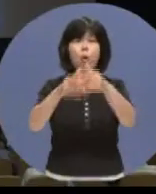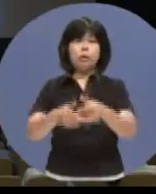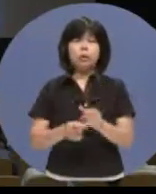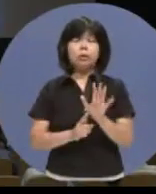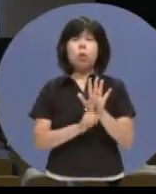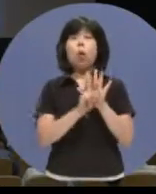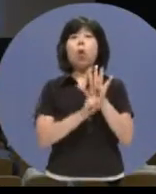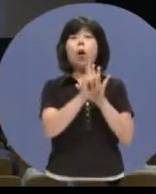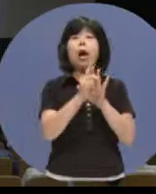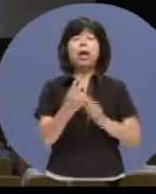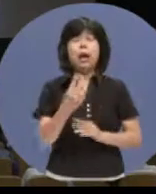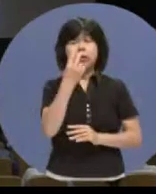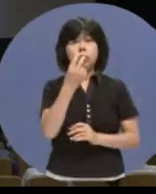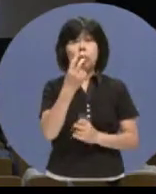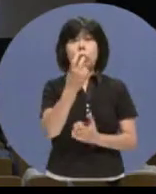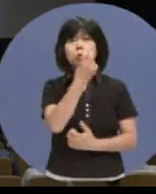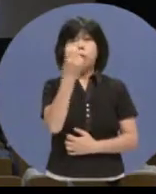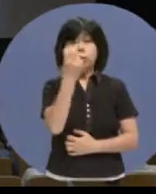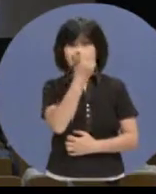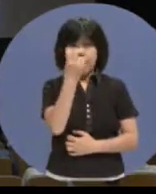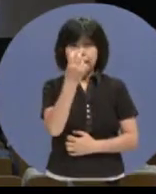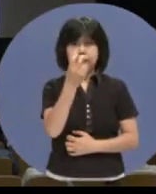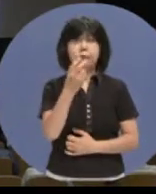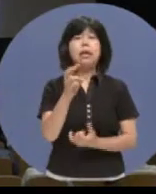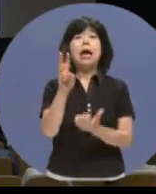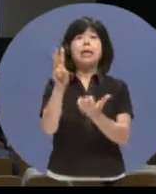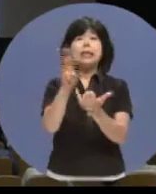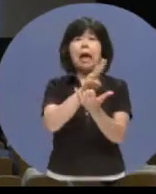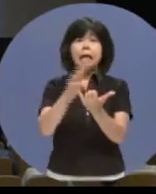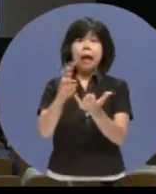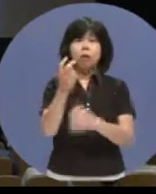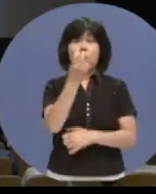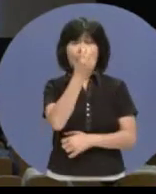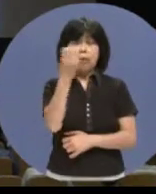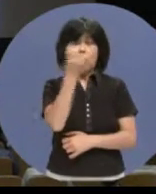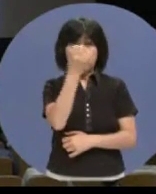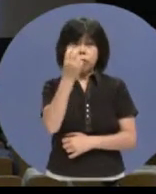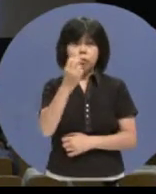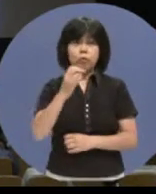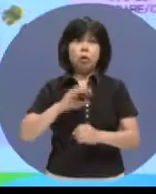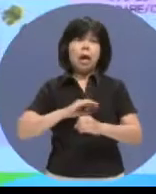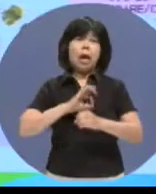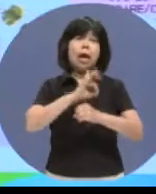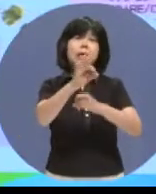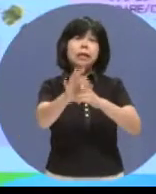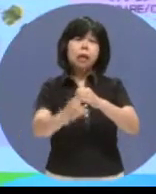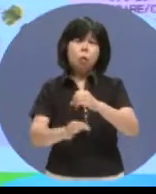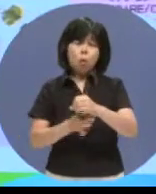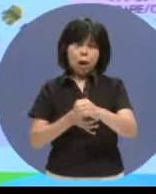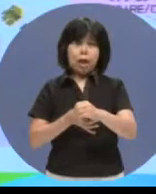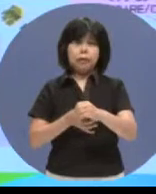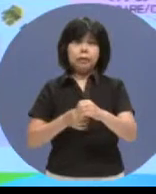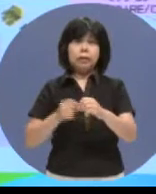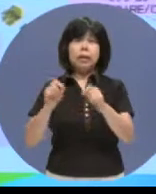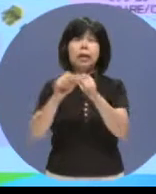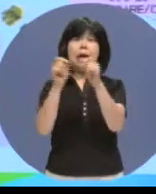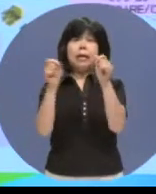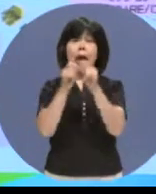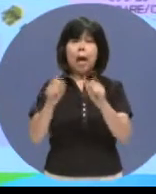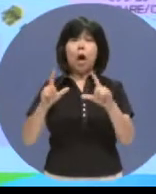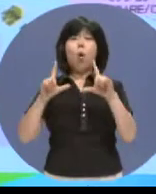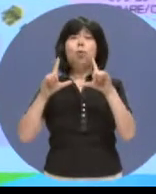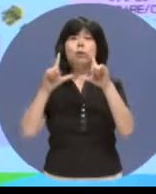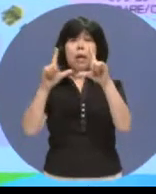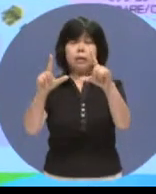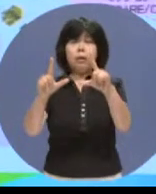果ガスを測定する衛星や災害を観測する衛星のほか調査データなどが紹介されると